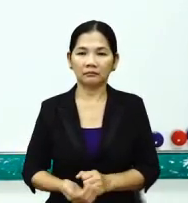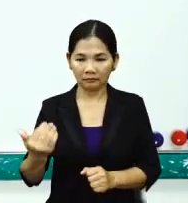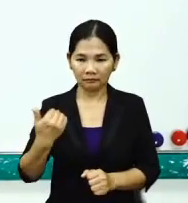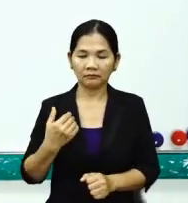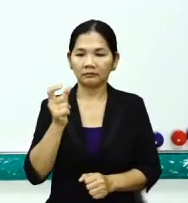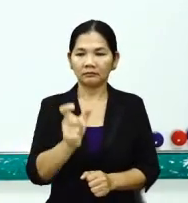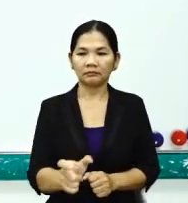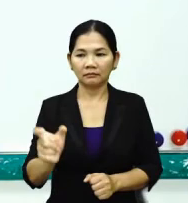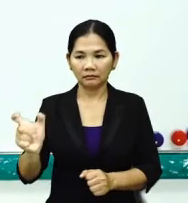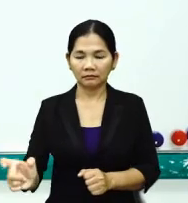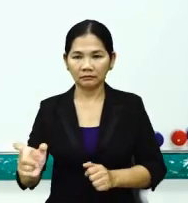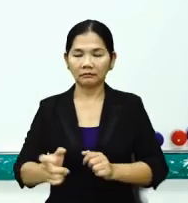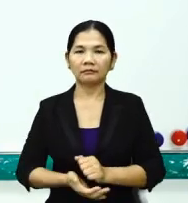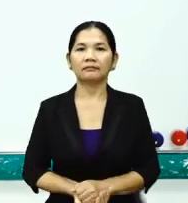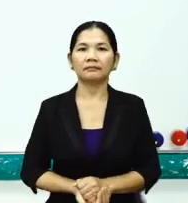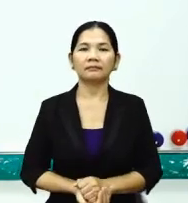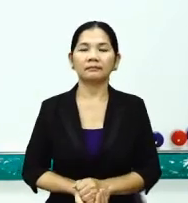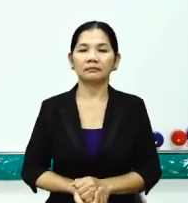Miên môn nụ.